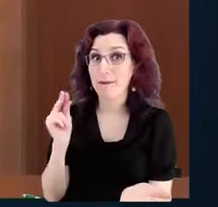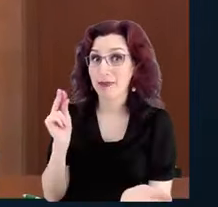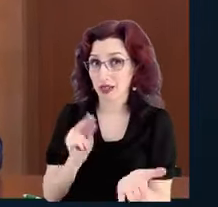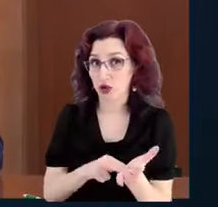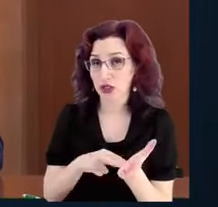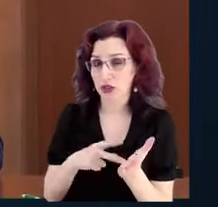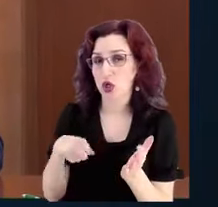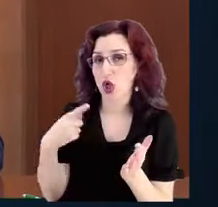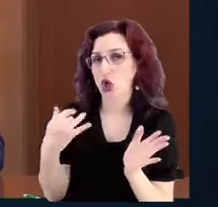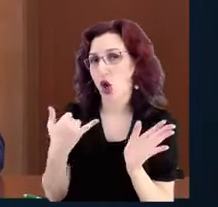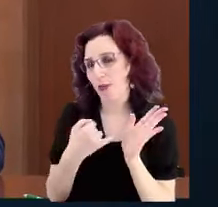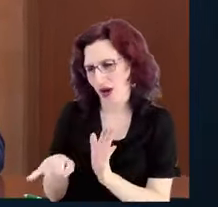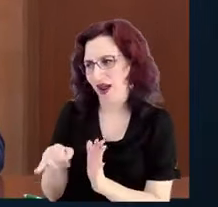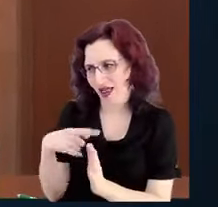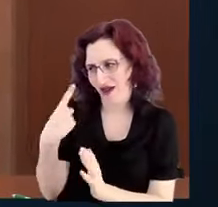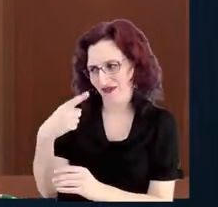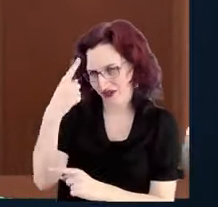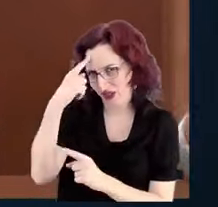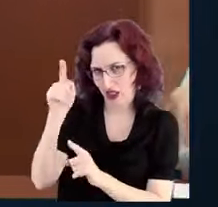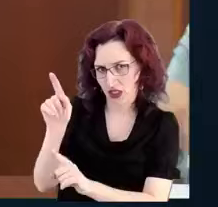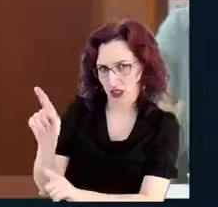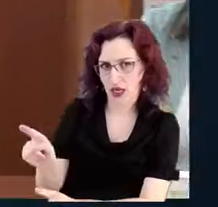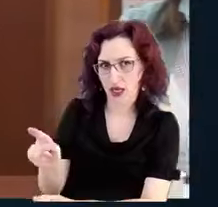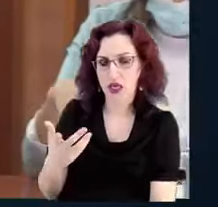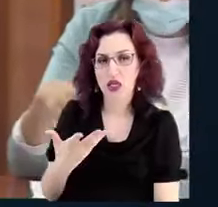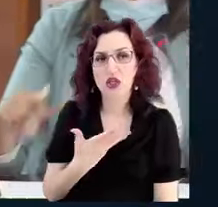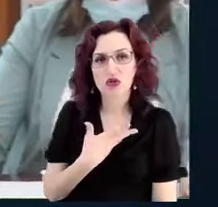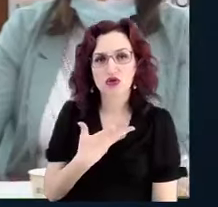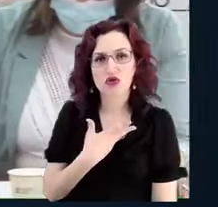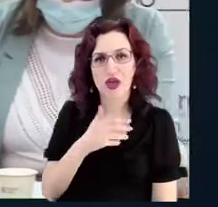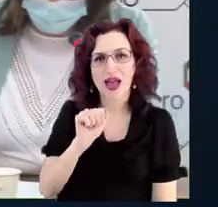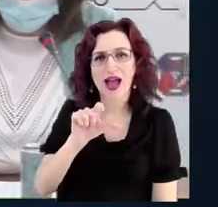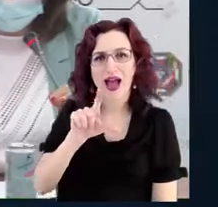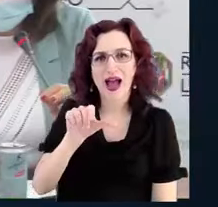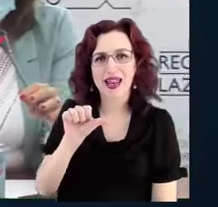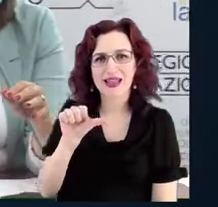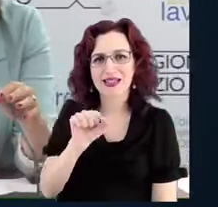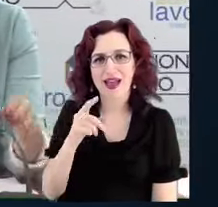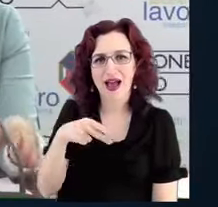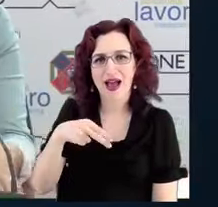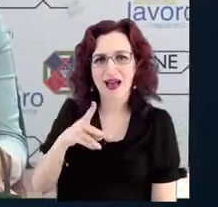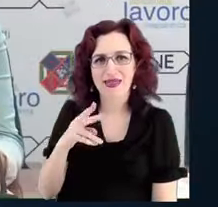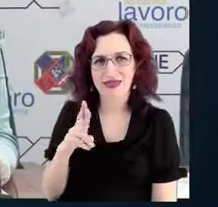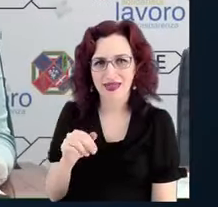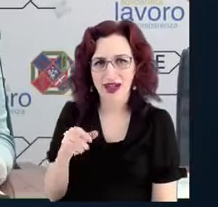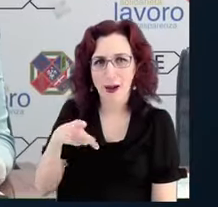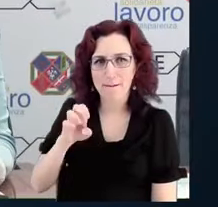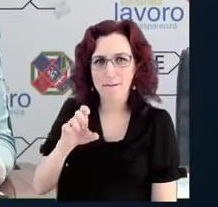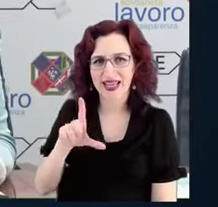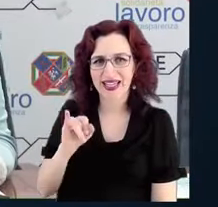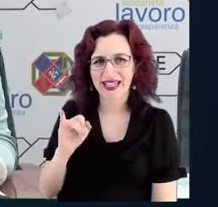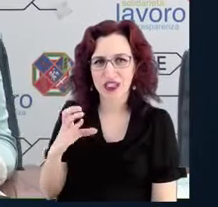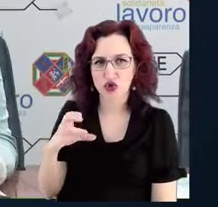margine amore sentiamo la parola c'era alessandro a pelliccia segretario generale di filcams cgil